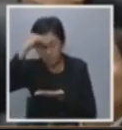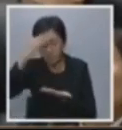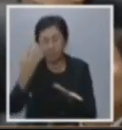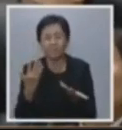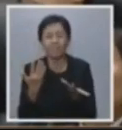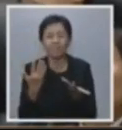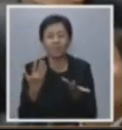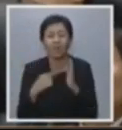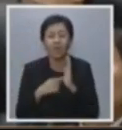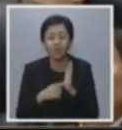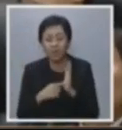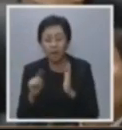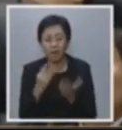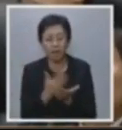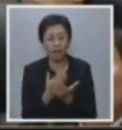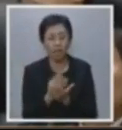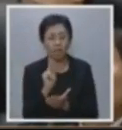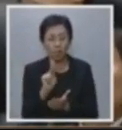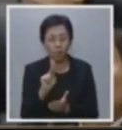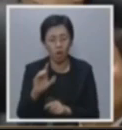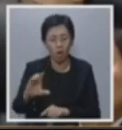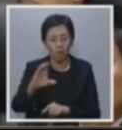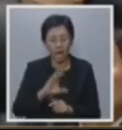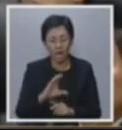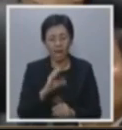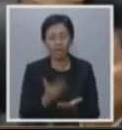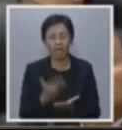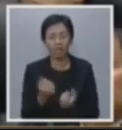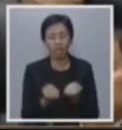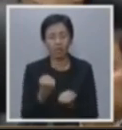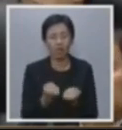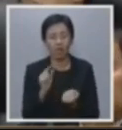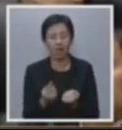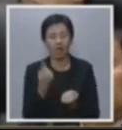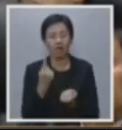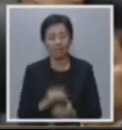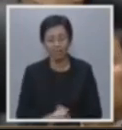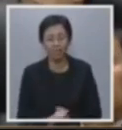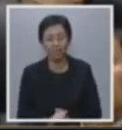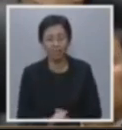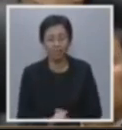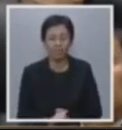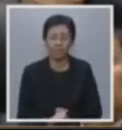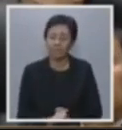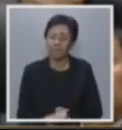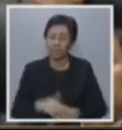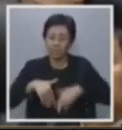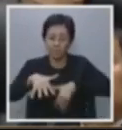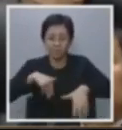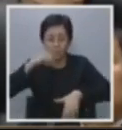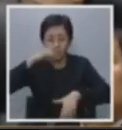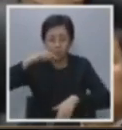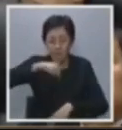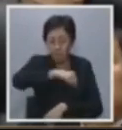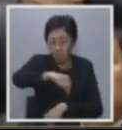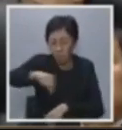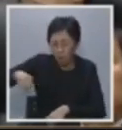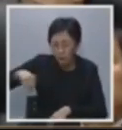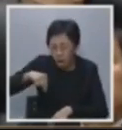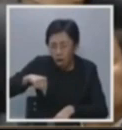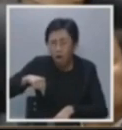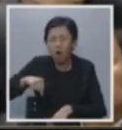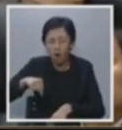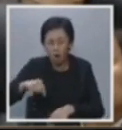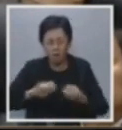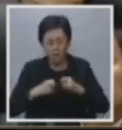รัฐบาลอย่างเช่นการกู้เงินมาซื้อรถคันแรกทั้งหมดทำให้วันนี้เนี่ยมีประชาชนคนไทยอยู่